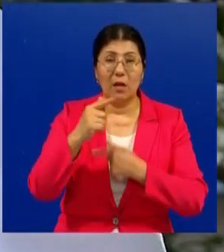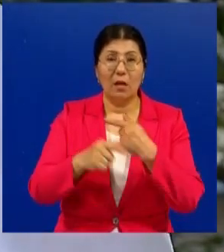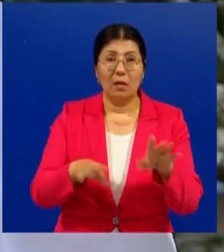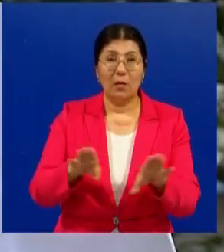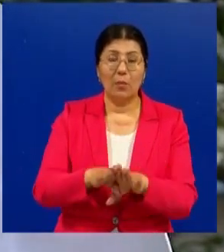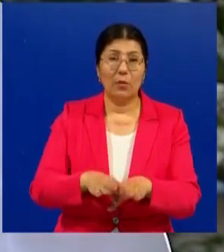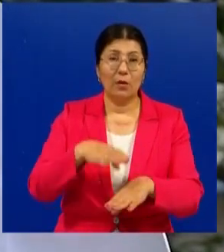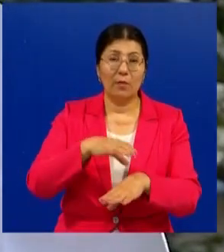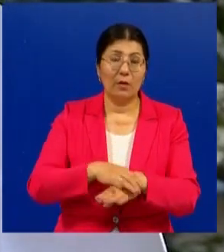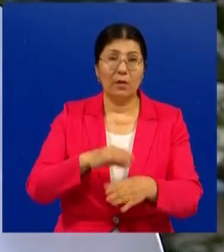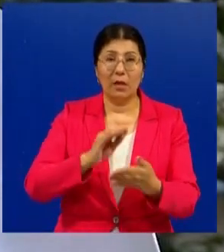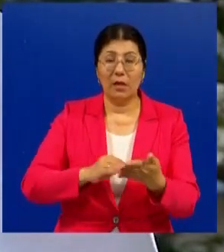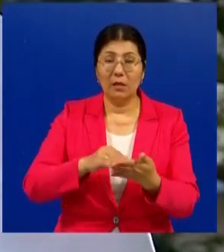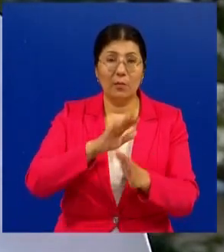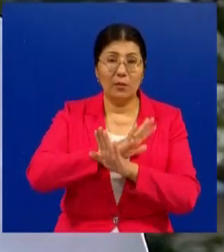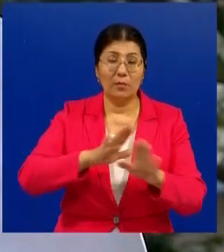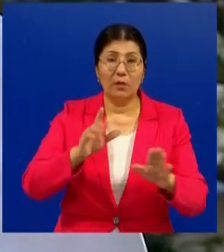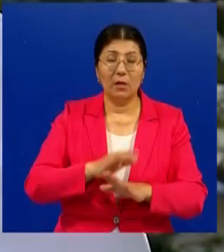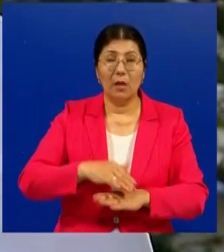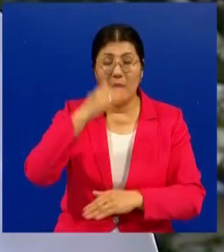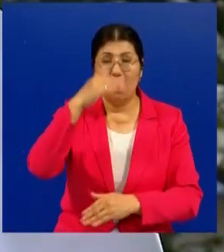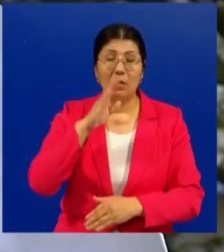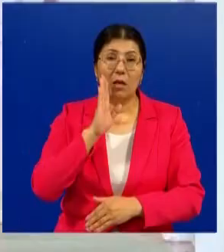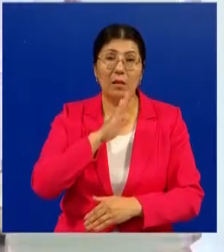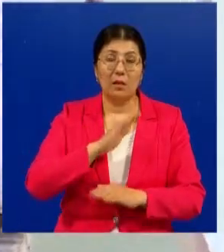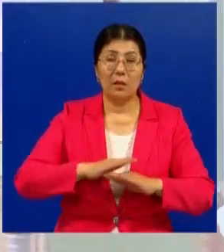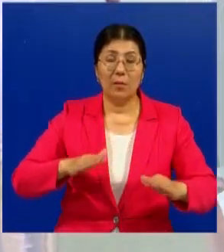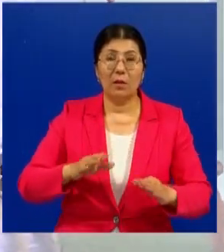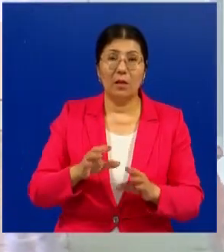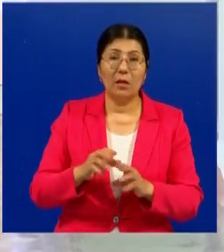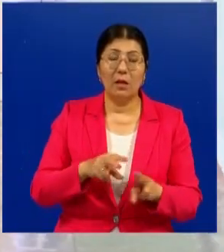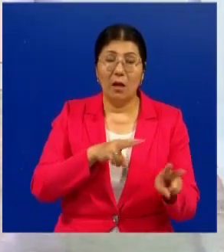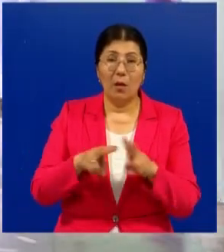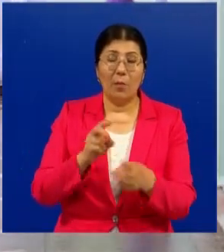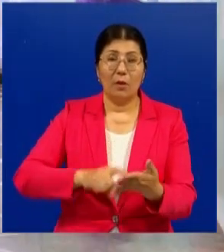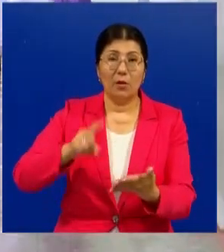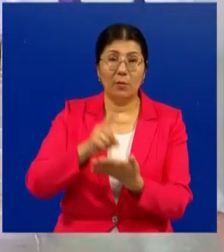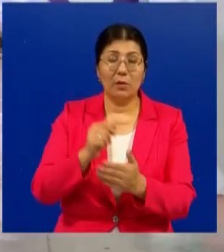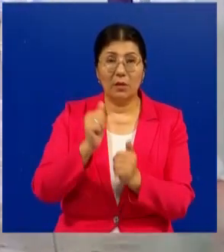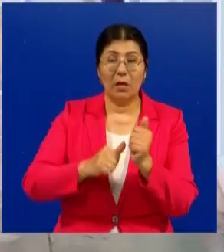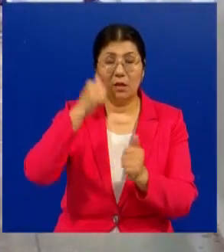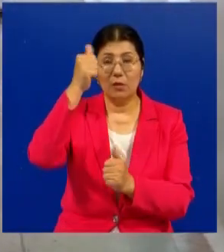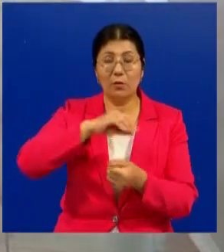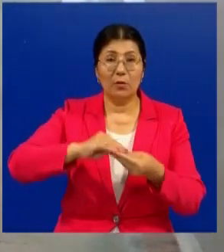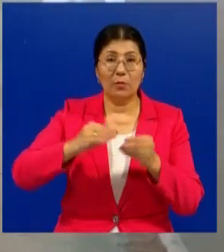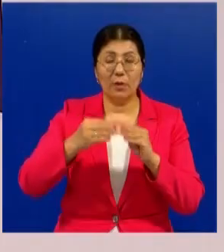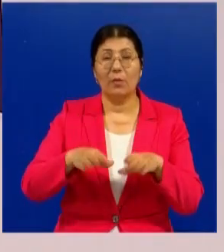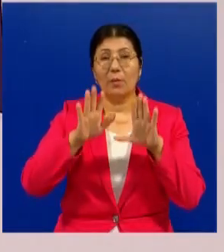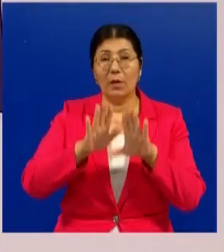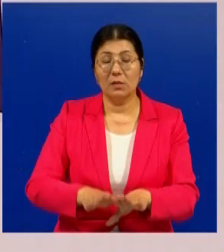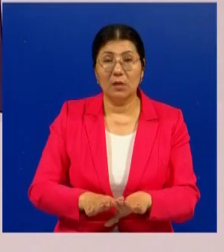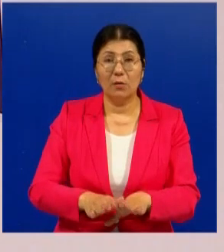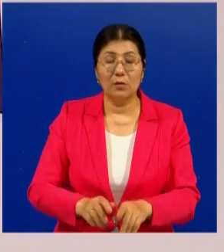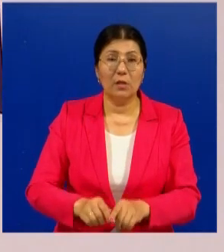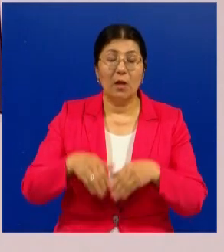жайттер қайталанбас үшін ата-аналар өз балаларын мұқият бақылауы тиіс. Жыл сайын бұл мәселе қанша айтылса да өткір күйінде қалып отыр.